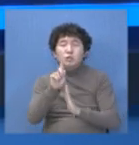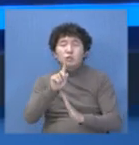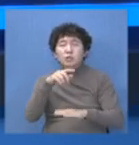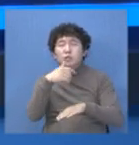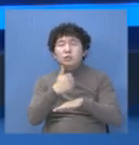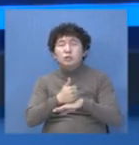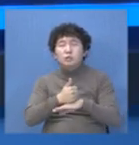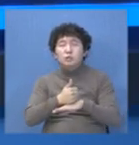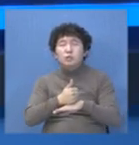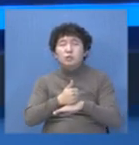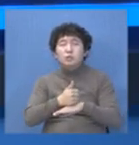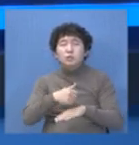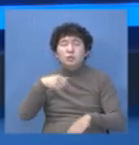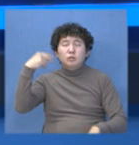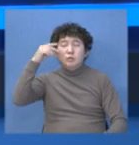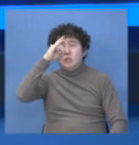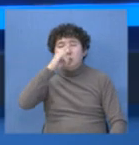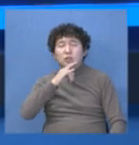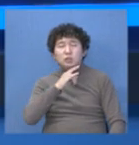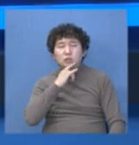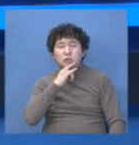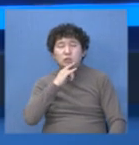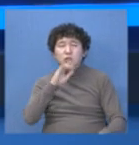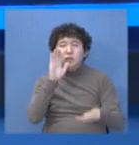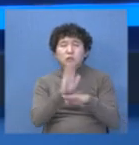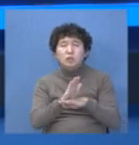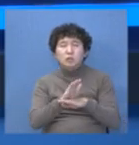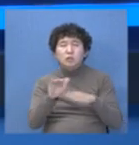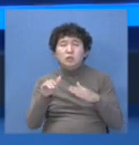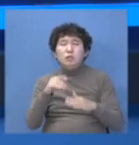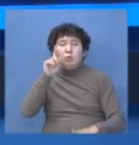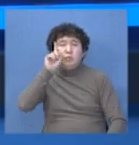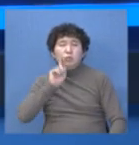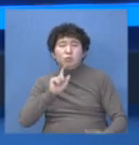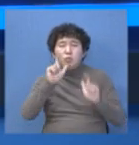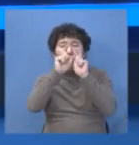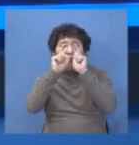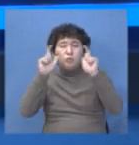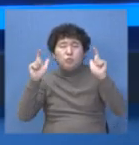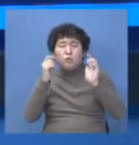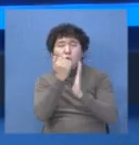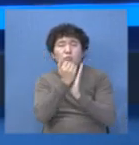басшысы Қасым Жомарт Тоқаевтың тапсырмасы бойынша жайлы мектеп ұлттық жобасы аясында іске асырылуда.